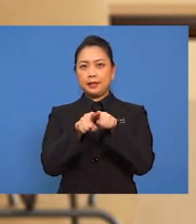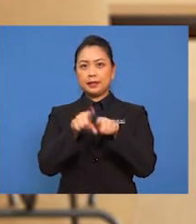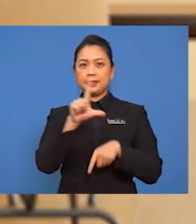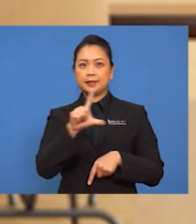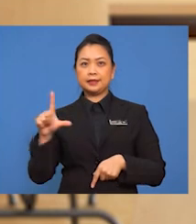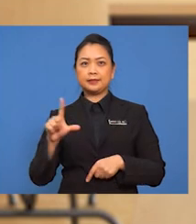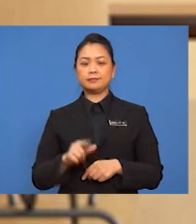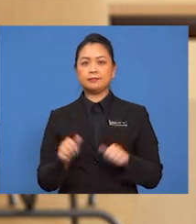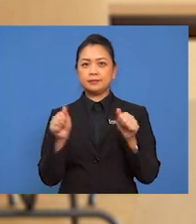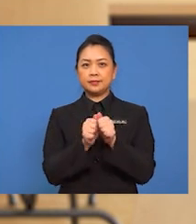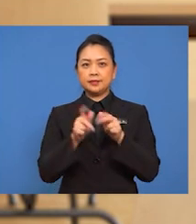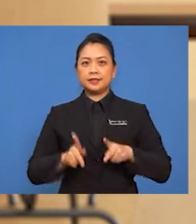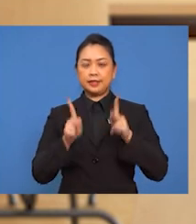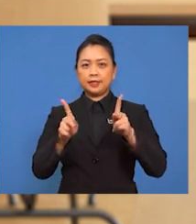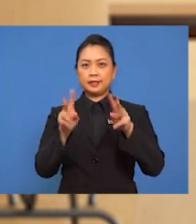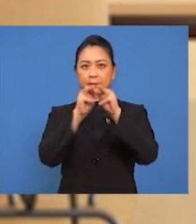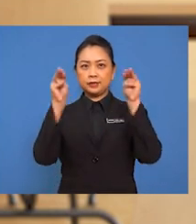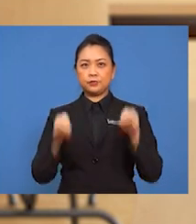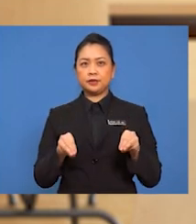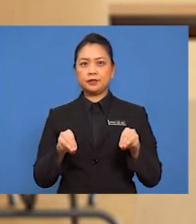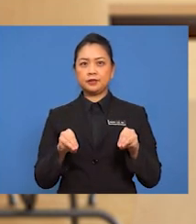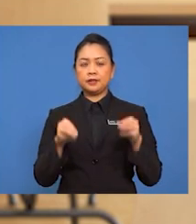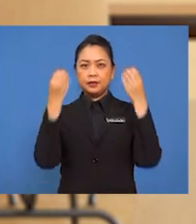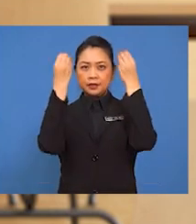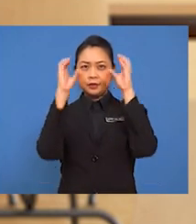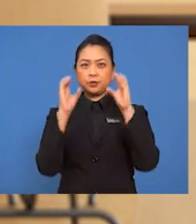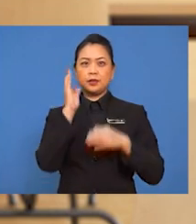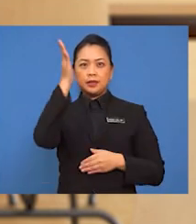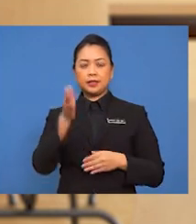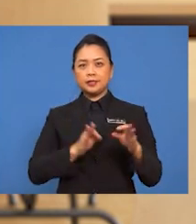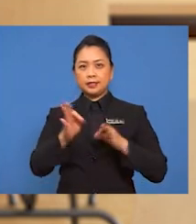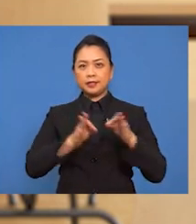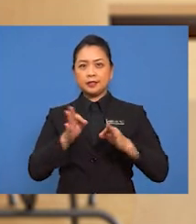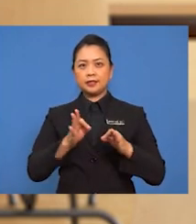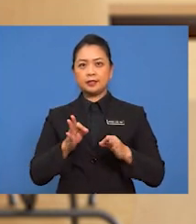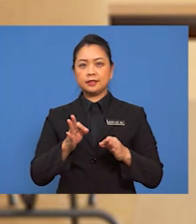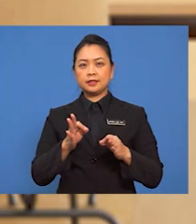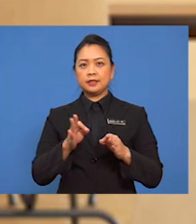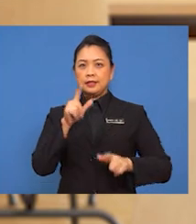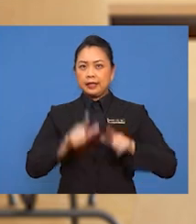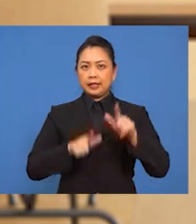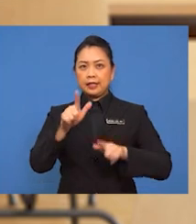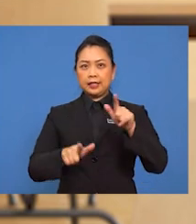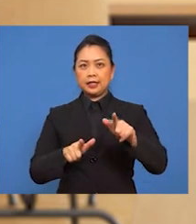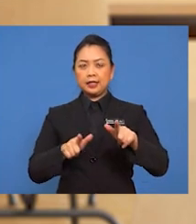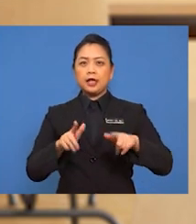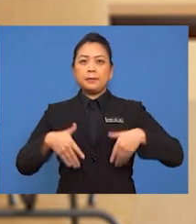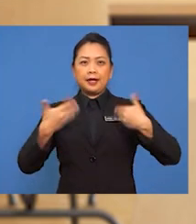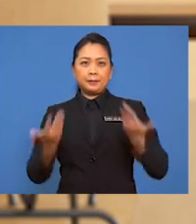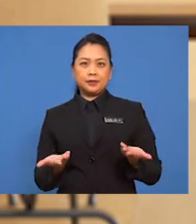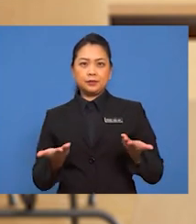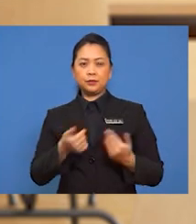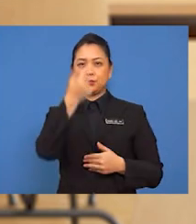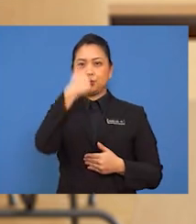serentak dengan kaedah matriks, cikgu akan terangkan langkah-langkah bagaimana